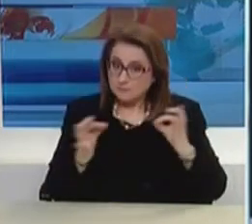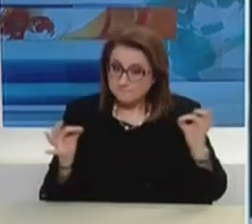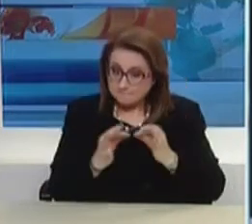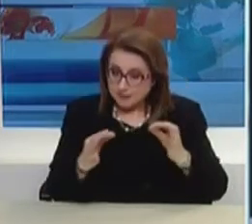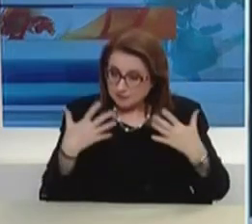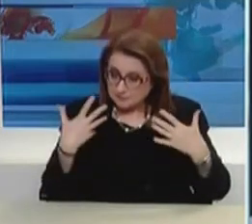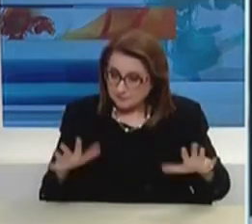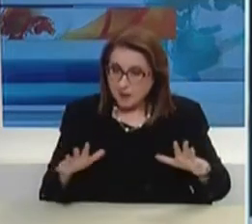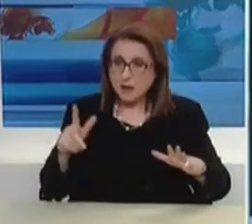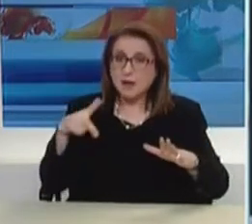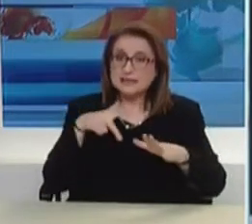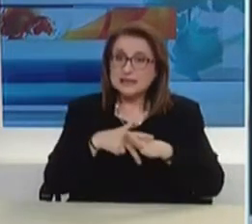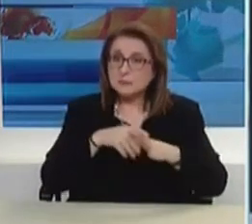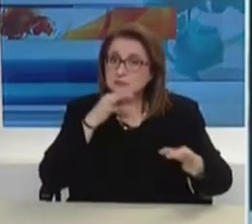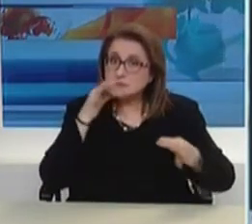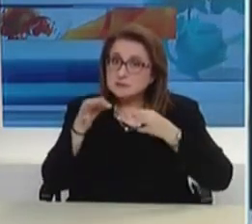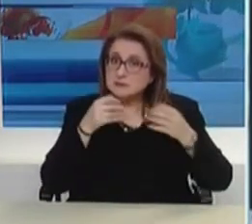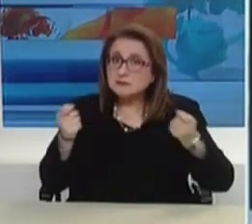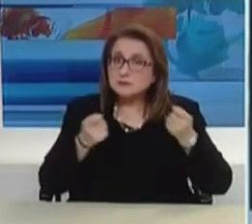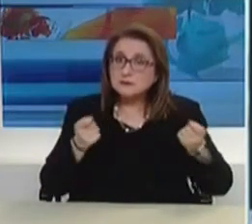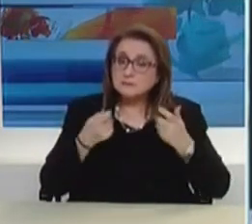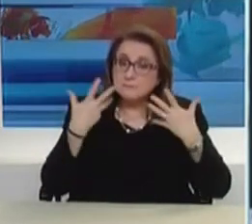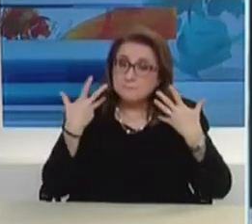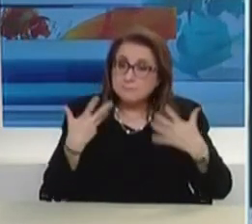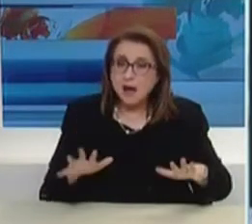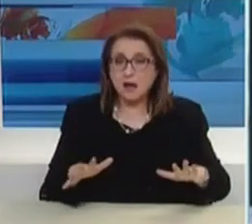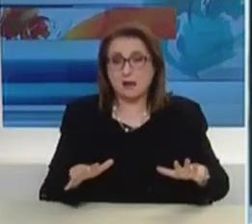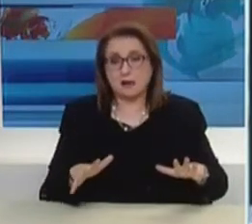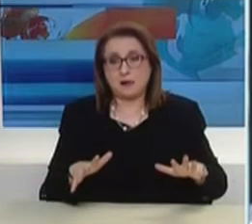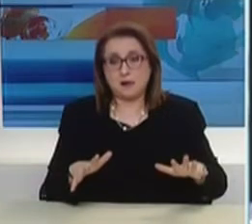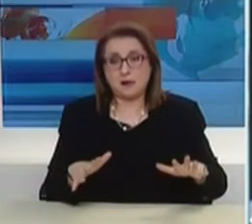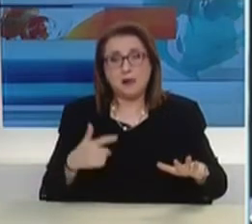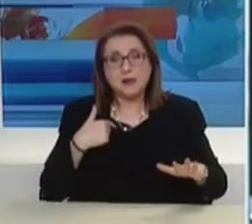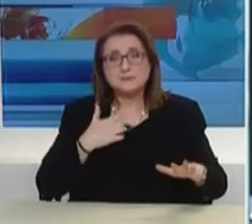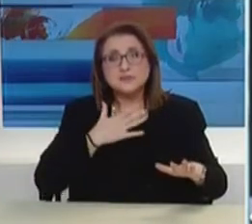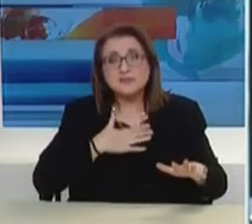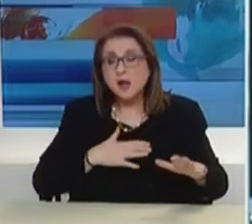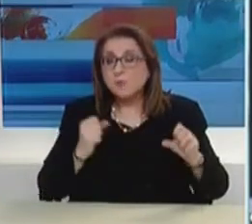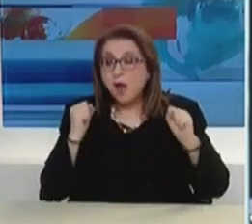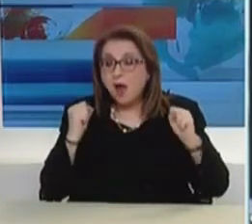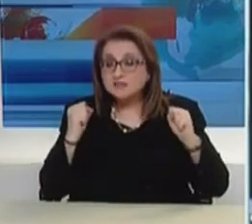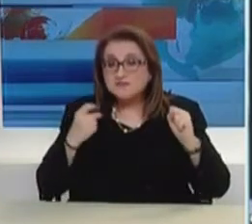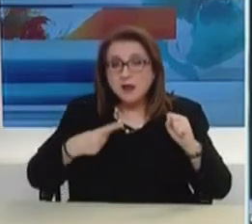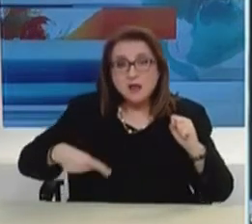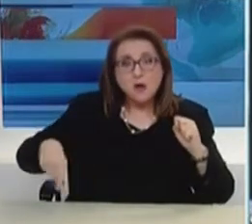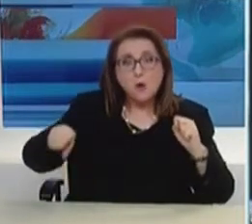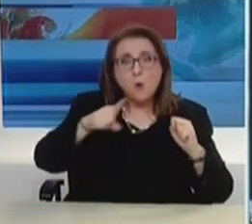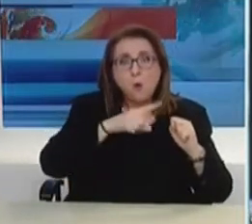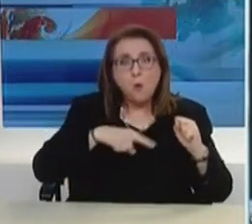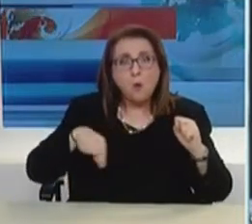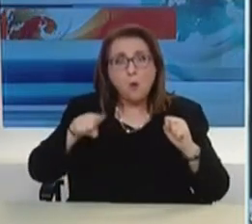σύνολο του ελληνικού τραπεζικού συστήματος για την πλήρη και ασφαλή εξυπηρέτηση όλων των